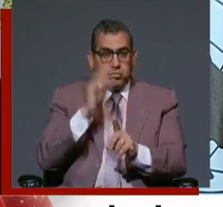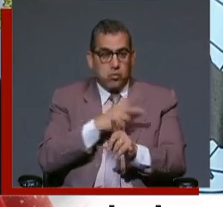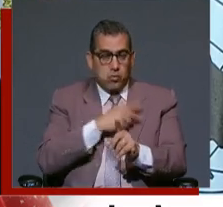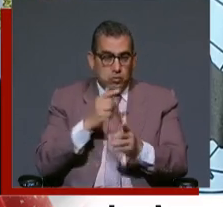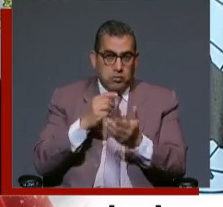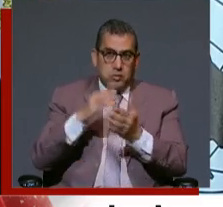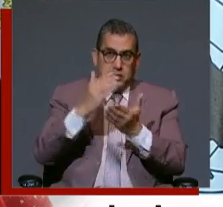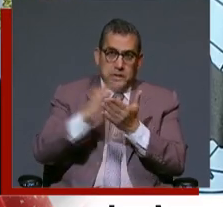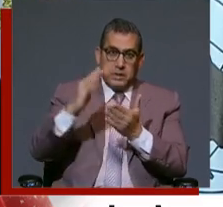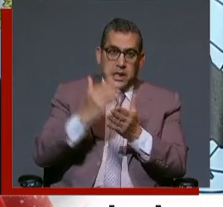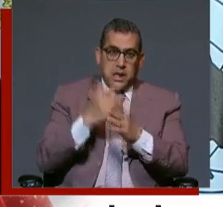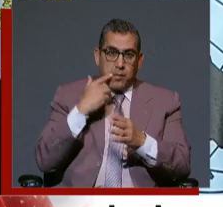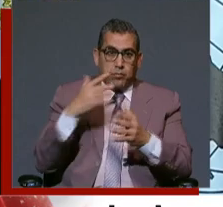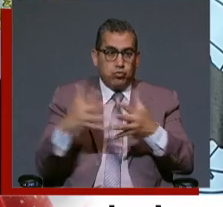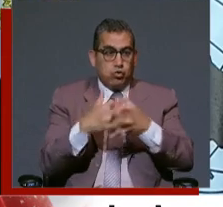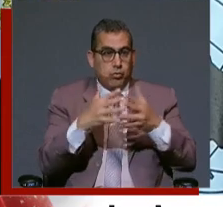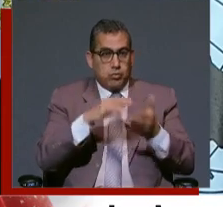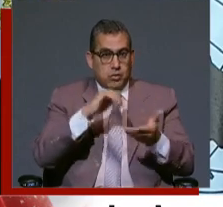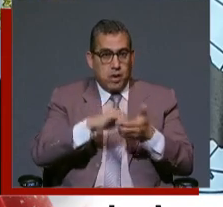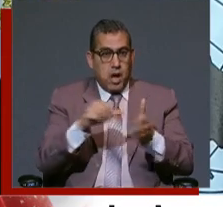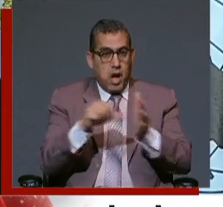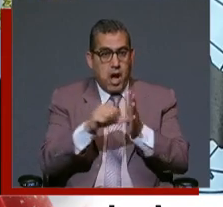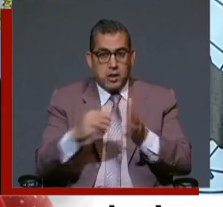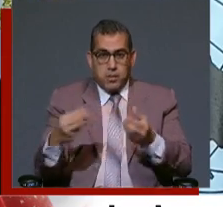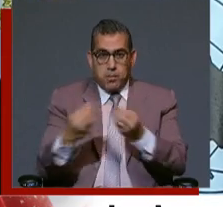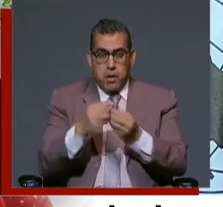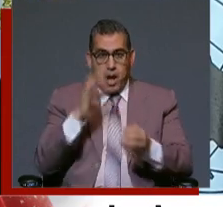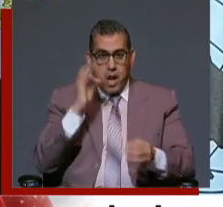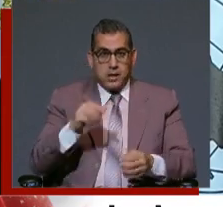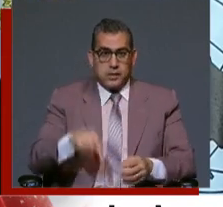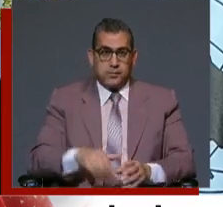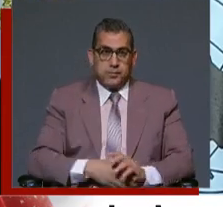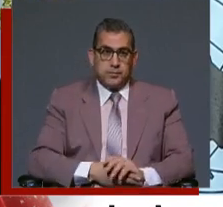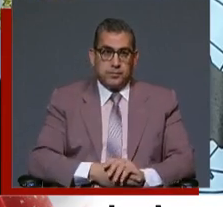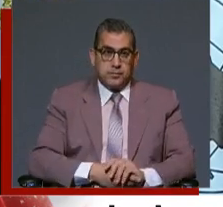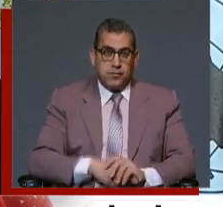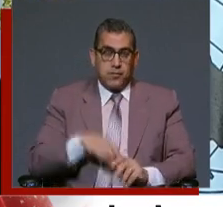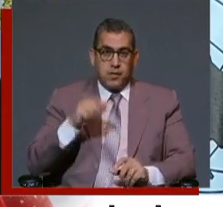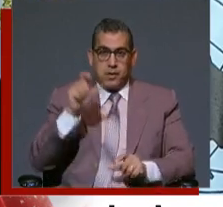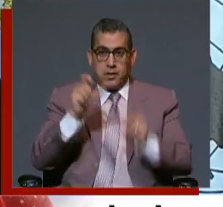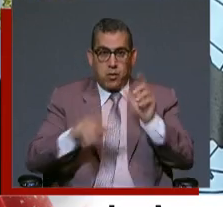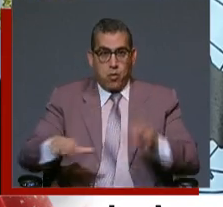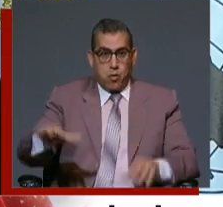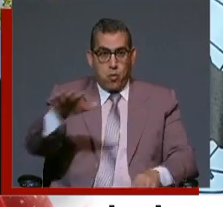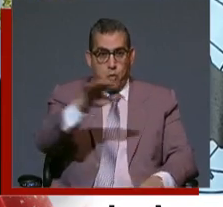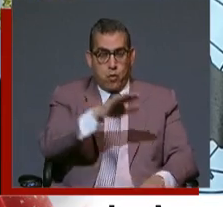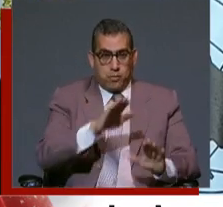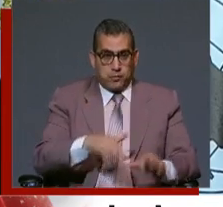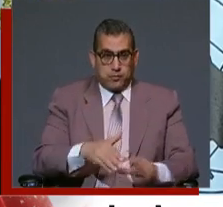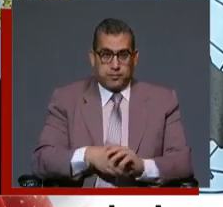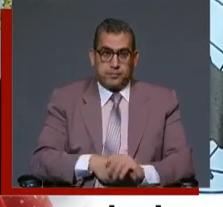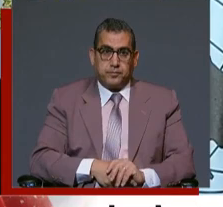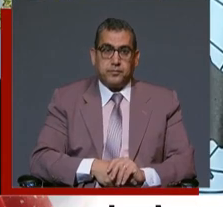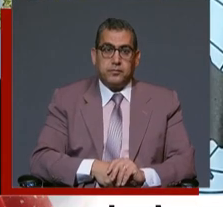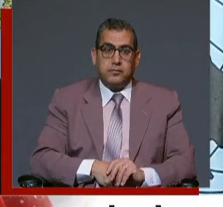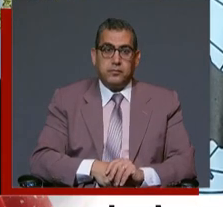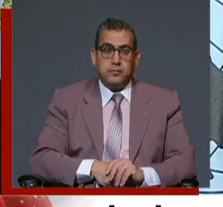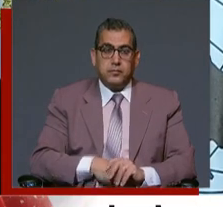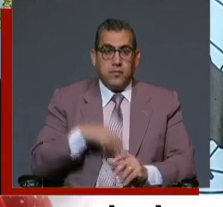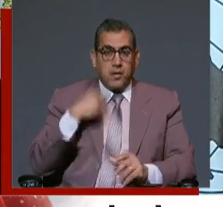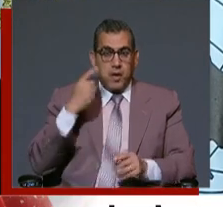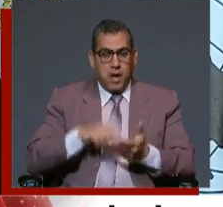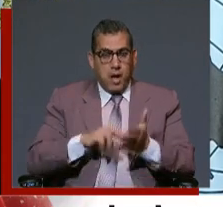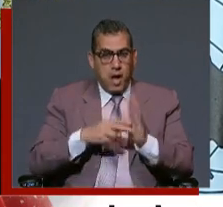الإفريقية ومشاركة من القطاع الخاص بالقارة الإفريقية. السيدات والسادة الحضور الكرام، لا يسعني في